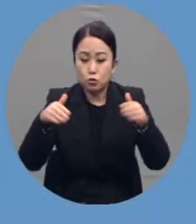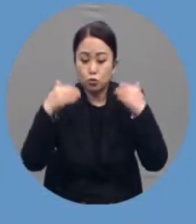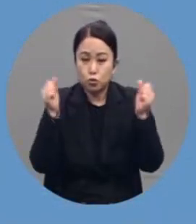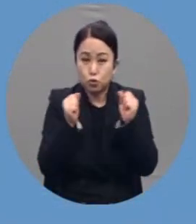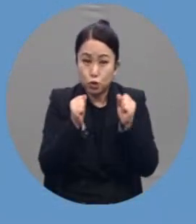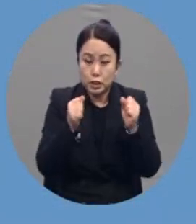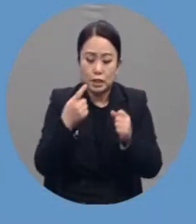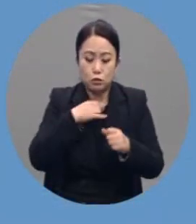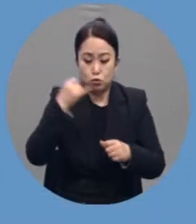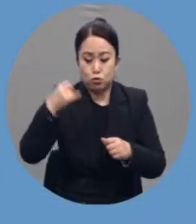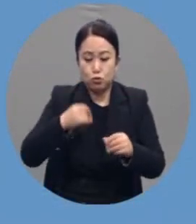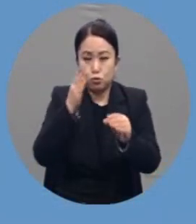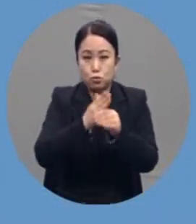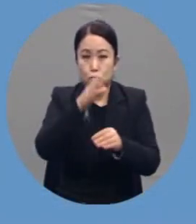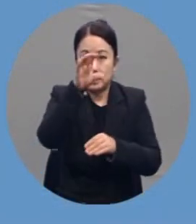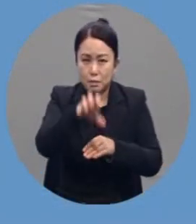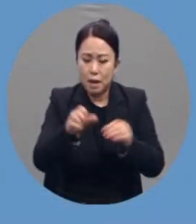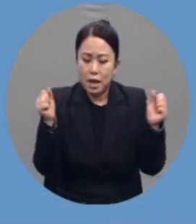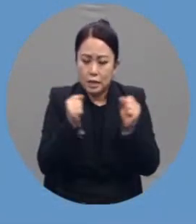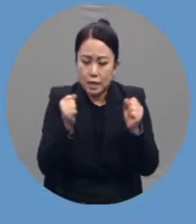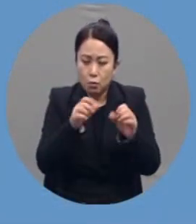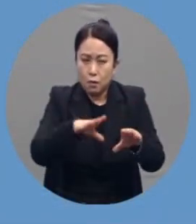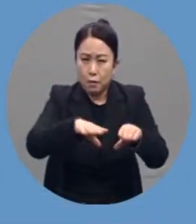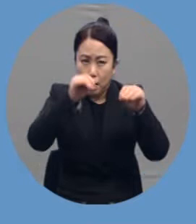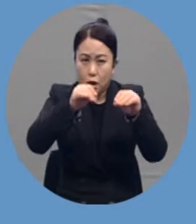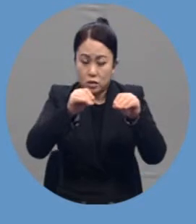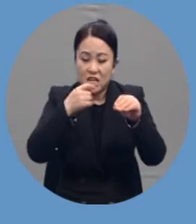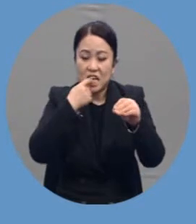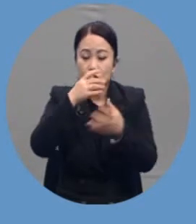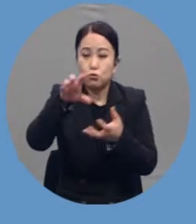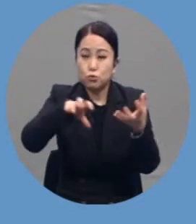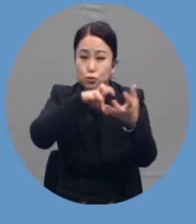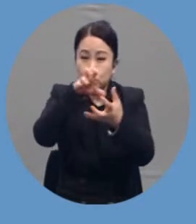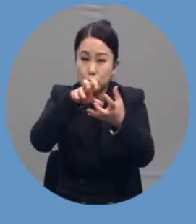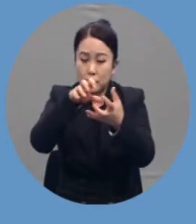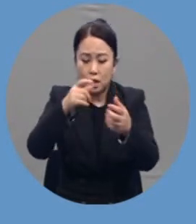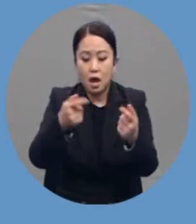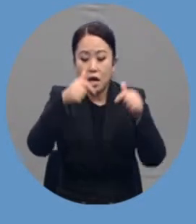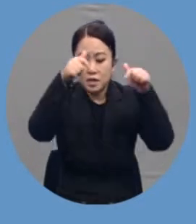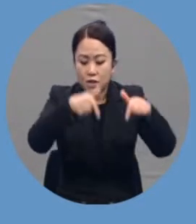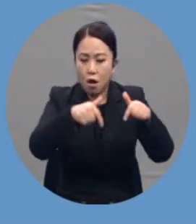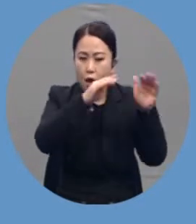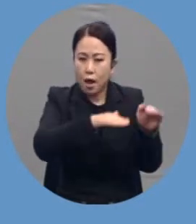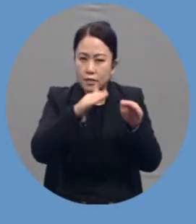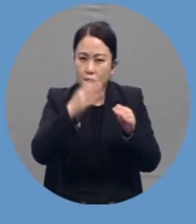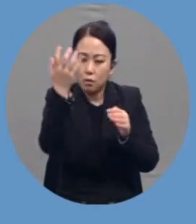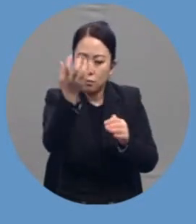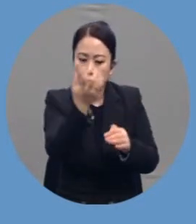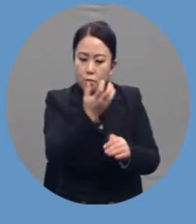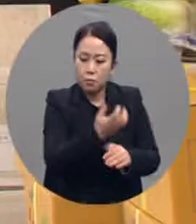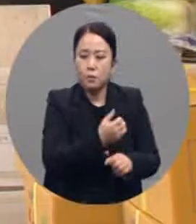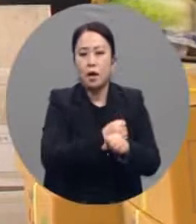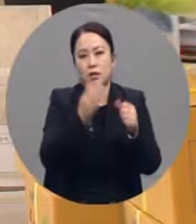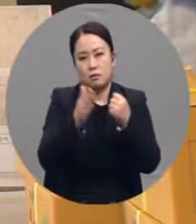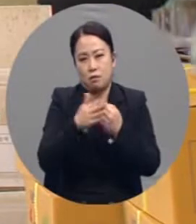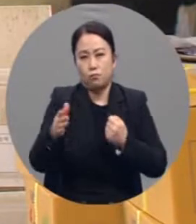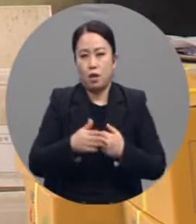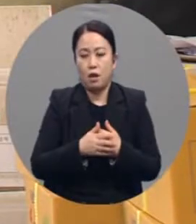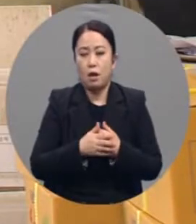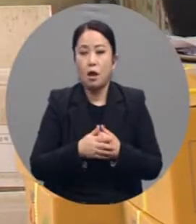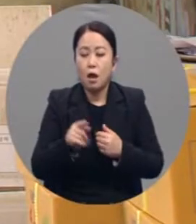중국 중부지방의 차고 건조한 대륙 고기압이 조금씩 서해상으로 이동하기 때문으로 풀이됩니다